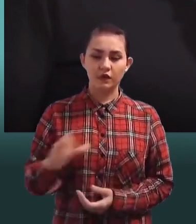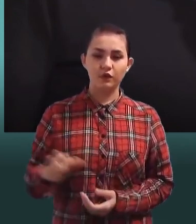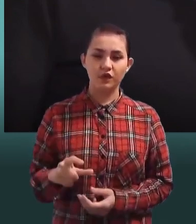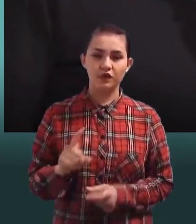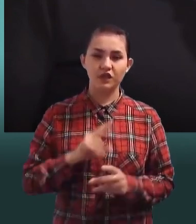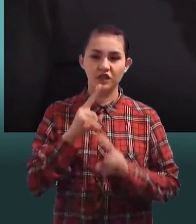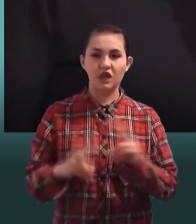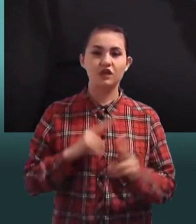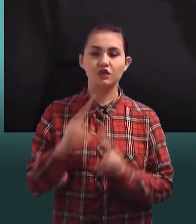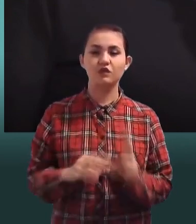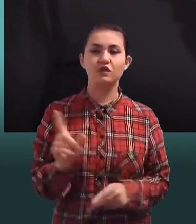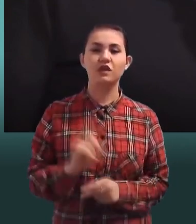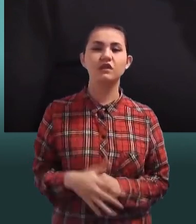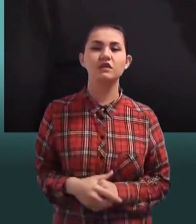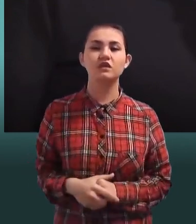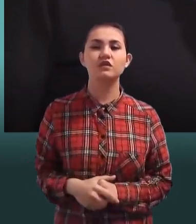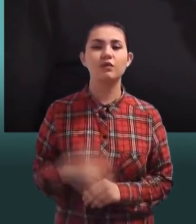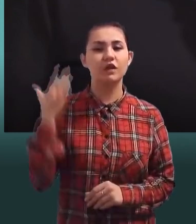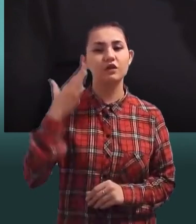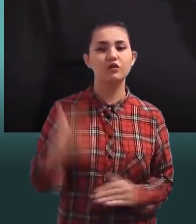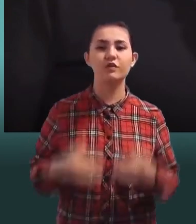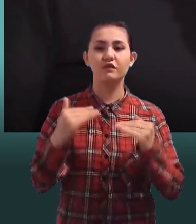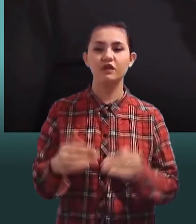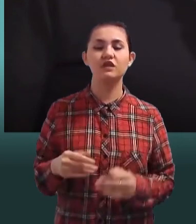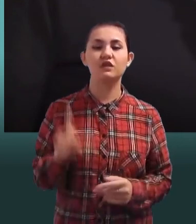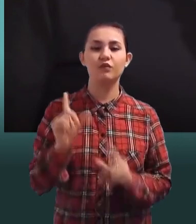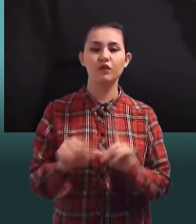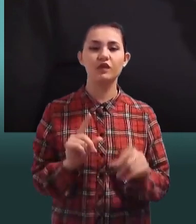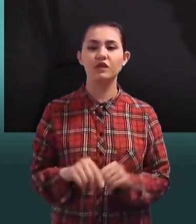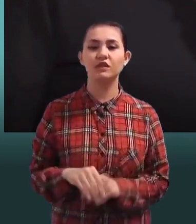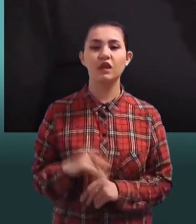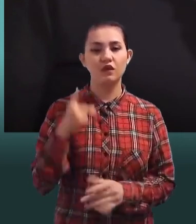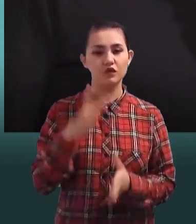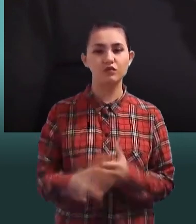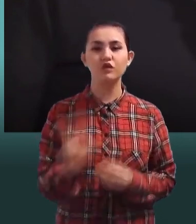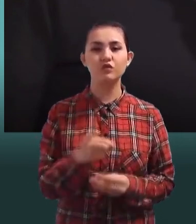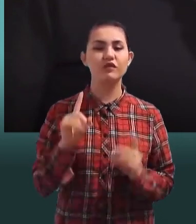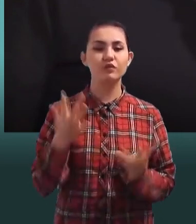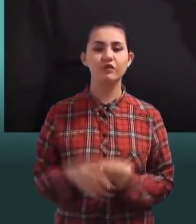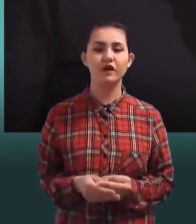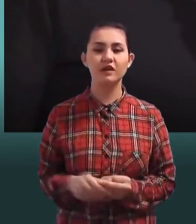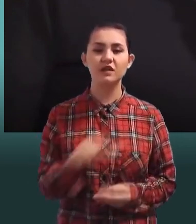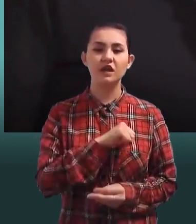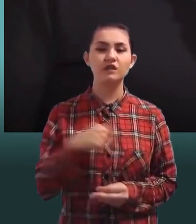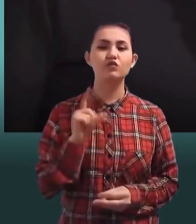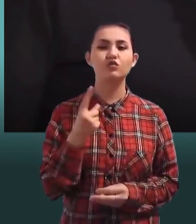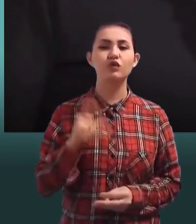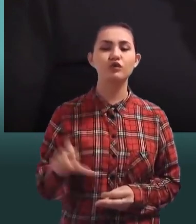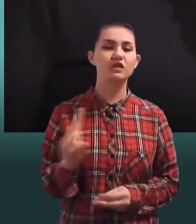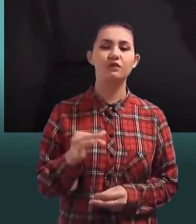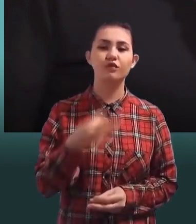все ж таки на те, що планують підвищити проїзд. Ви розумієте, чому це відбувається? Саме от чому людям це не до